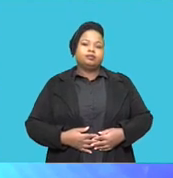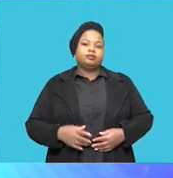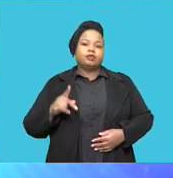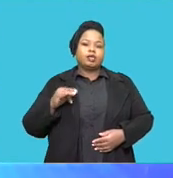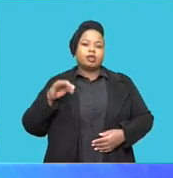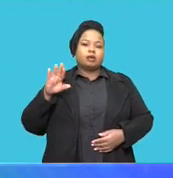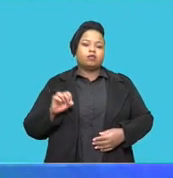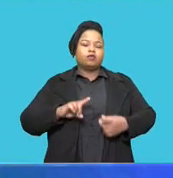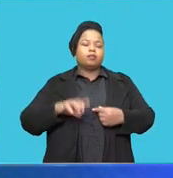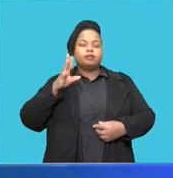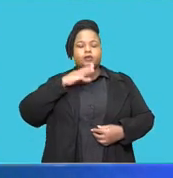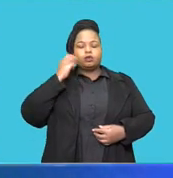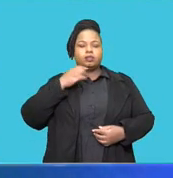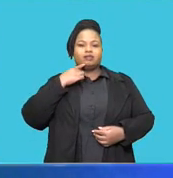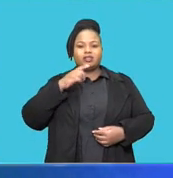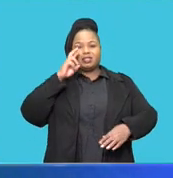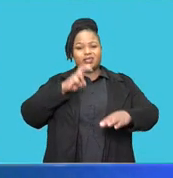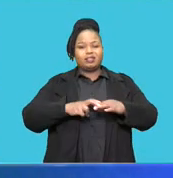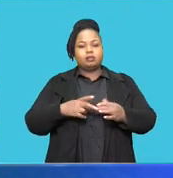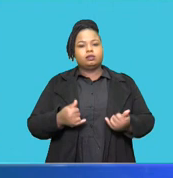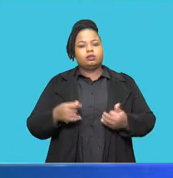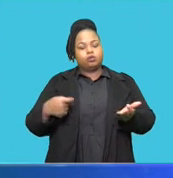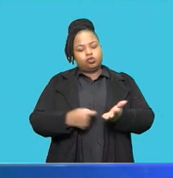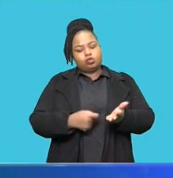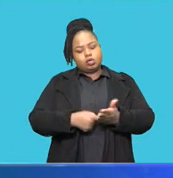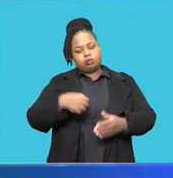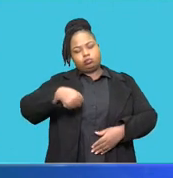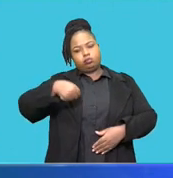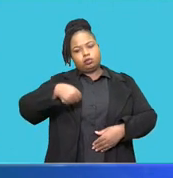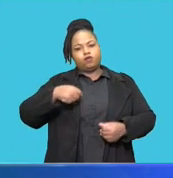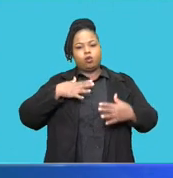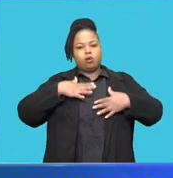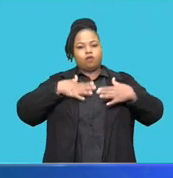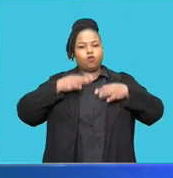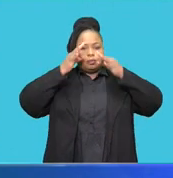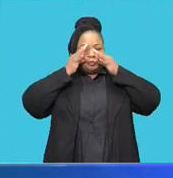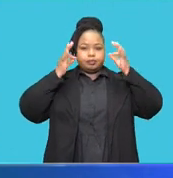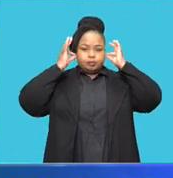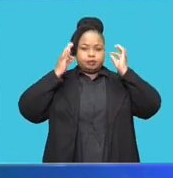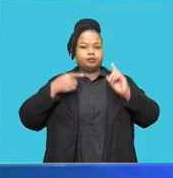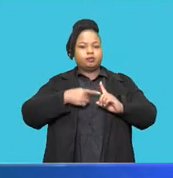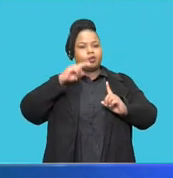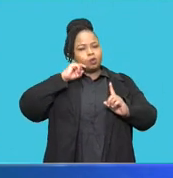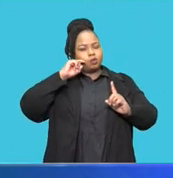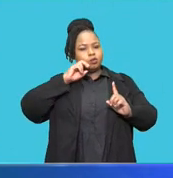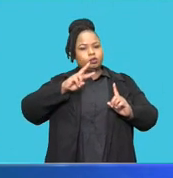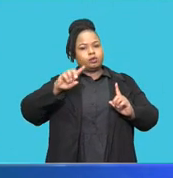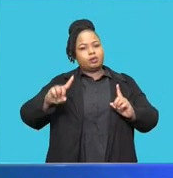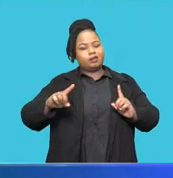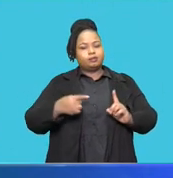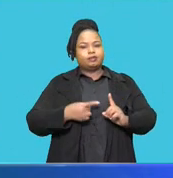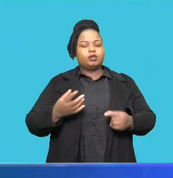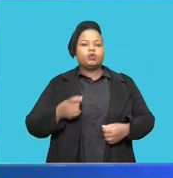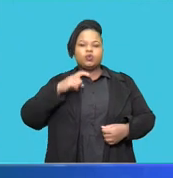Ukarabo Baloyi wase Meadowlands unxusa usizo lweshashe phathekayo yomshini wakhe womoya. Le ntokazi eneminyaka engamashumi amabili nanje 21